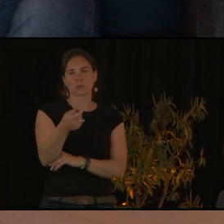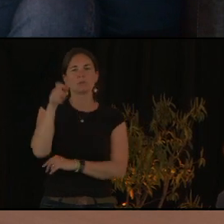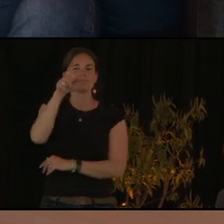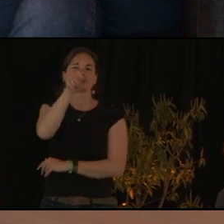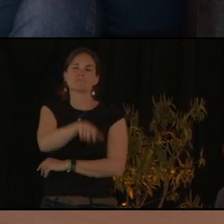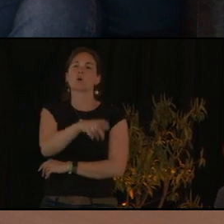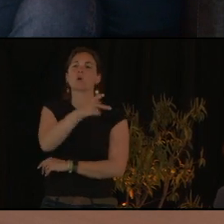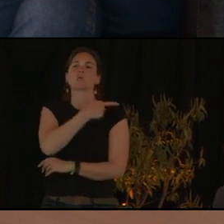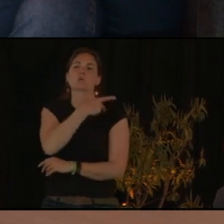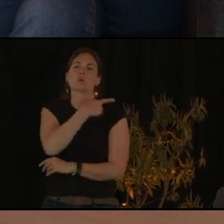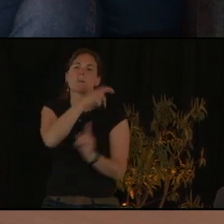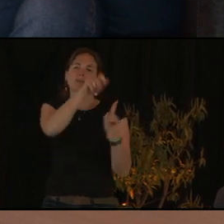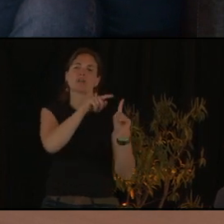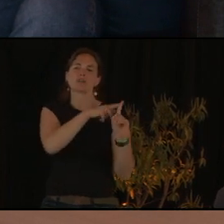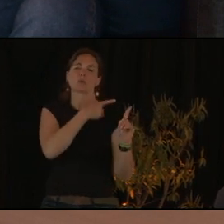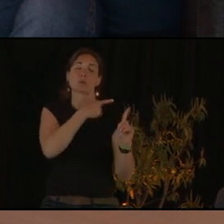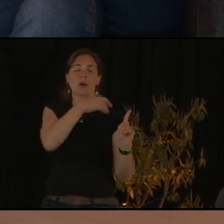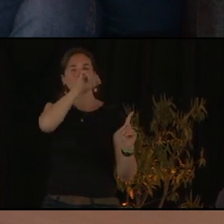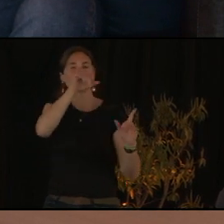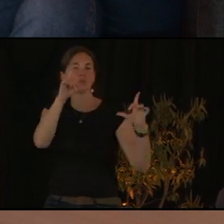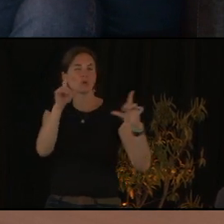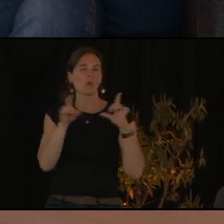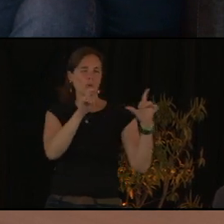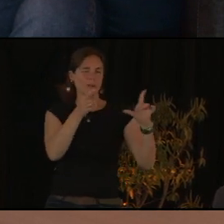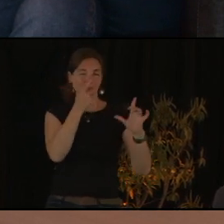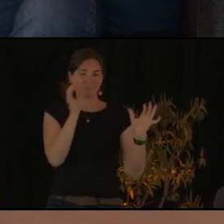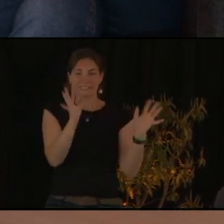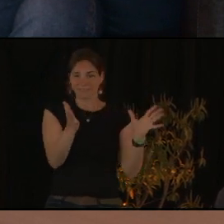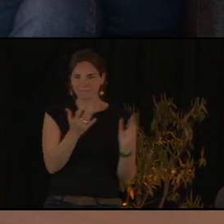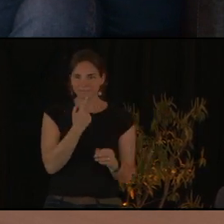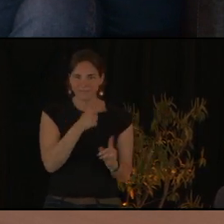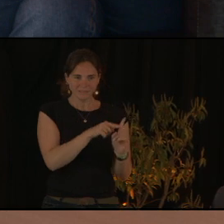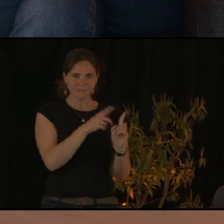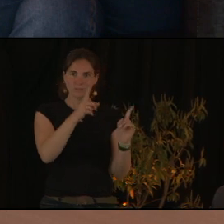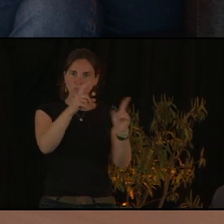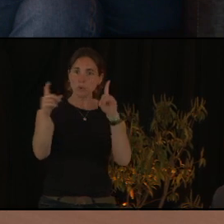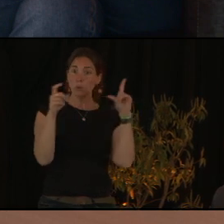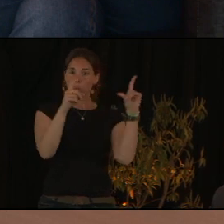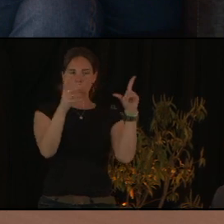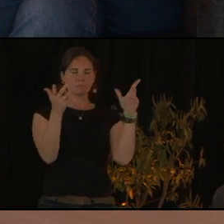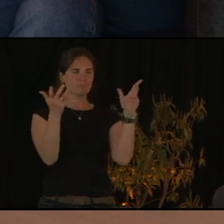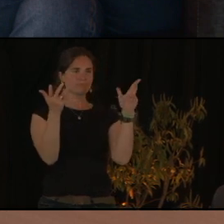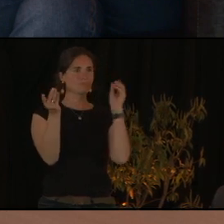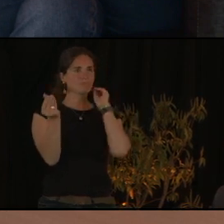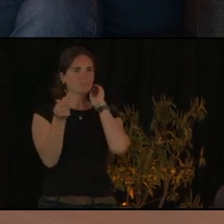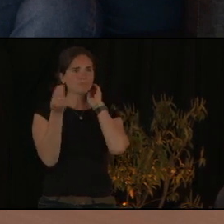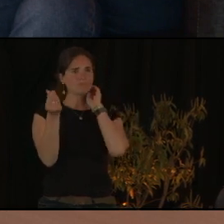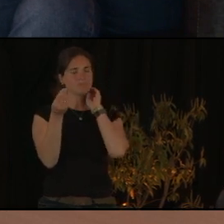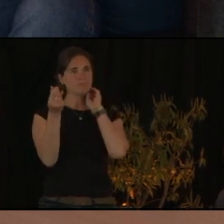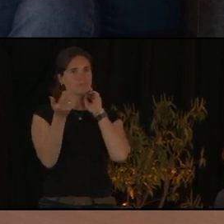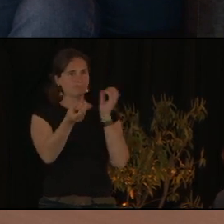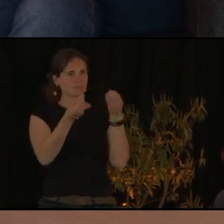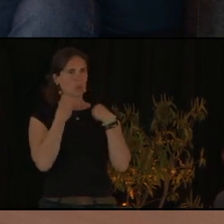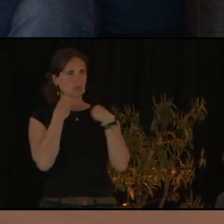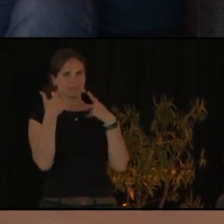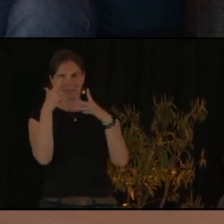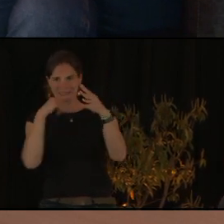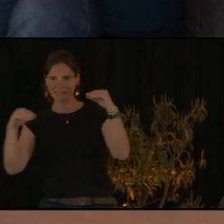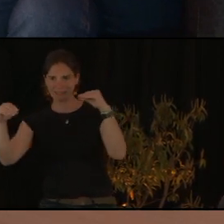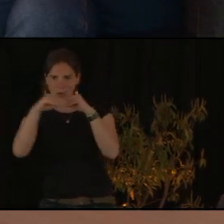on y reviendra, mais le côté photographique permet finalement de compenser le